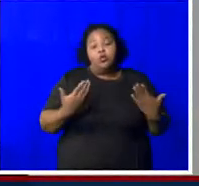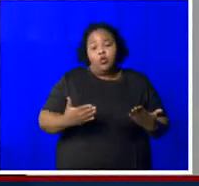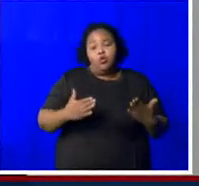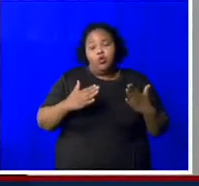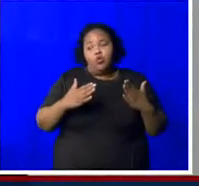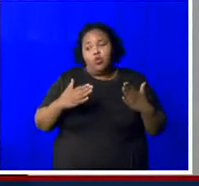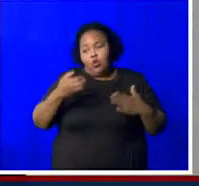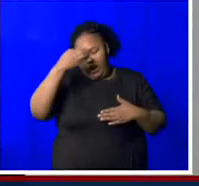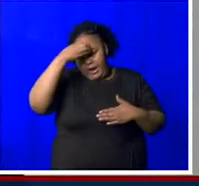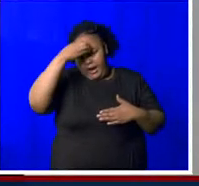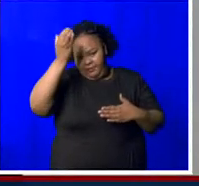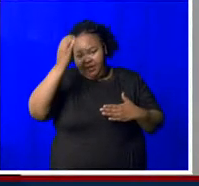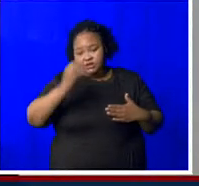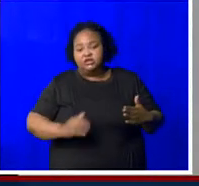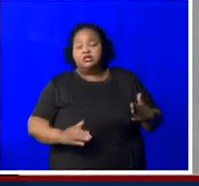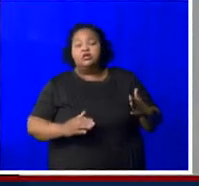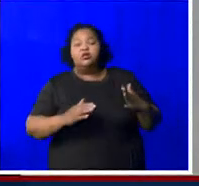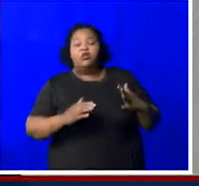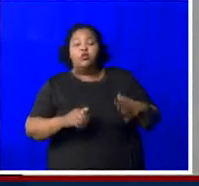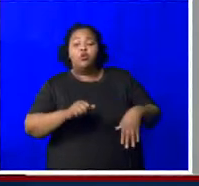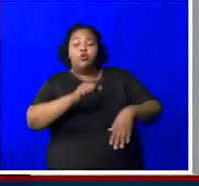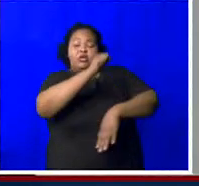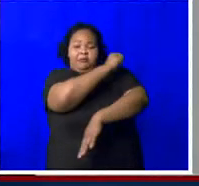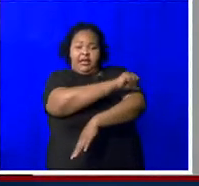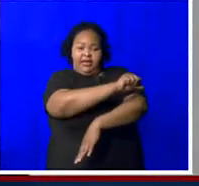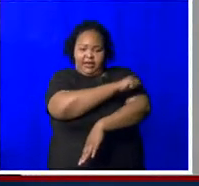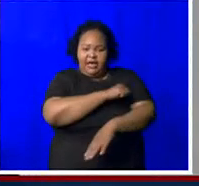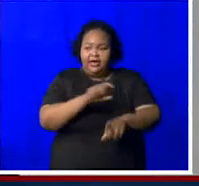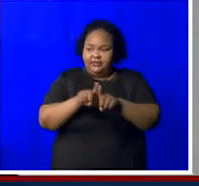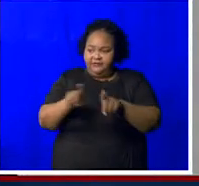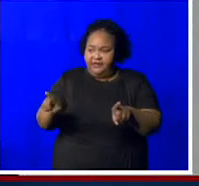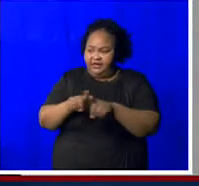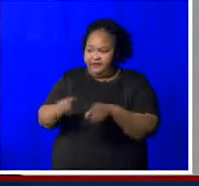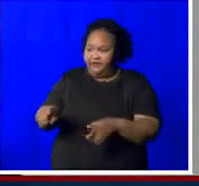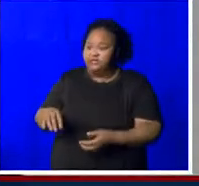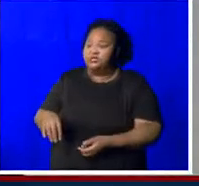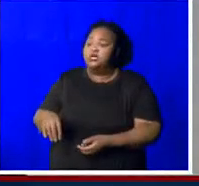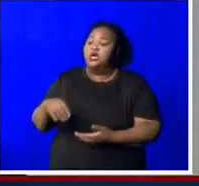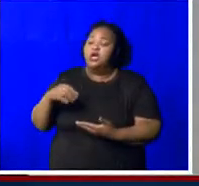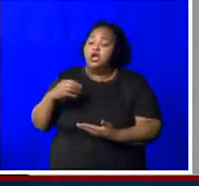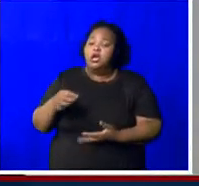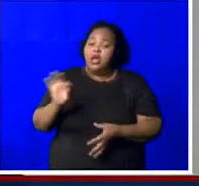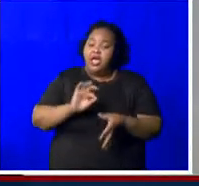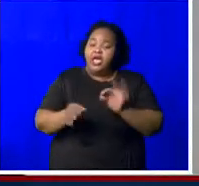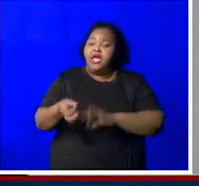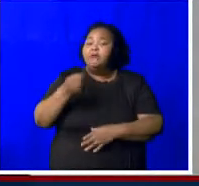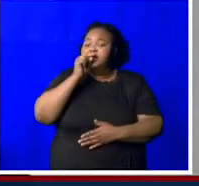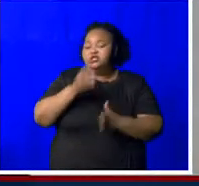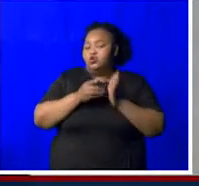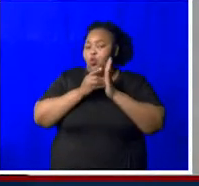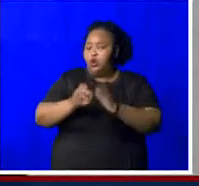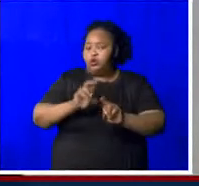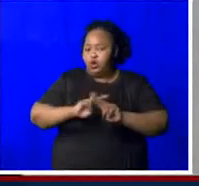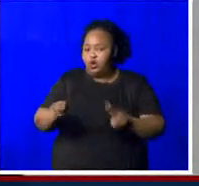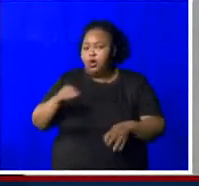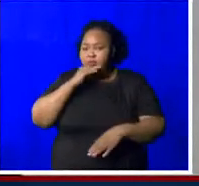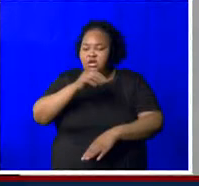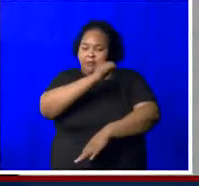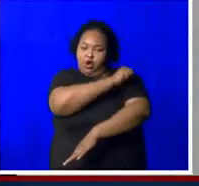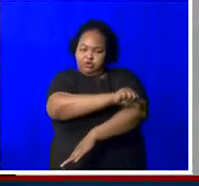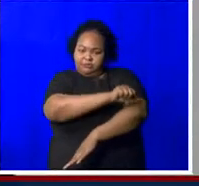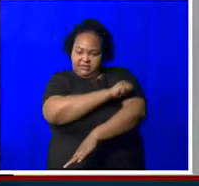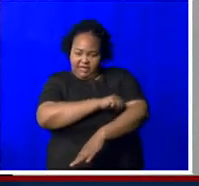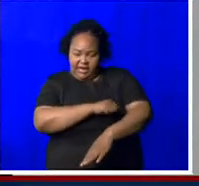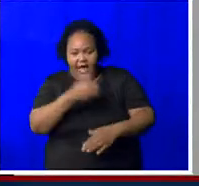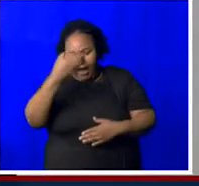so sithi ibhedlela tonke lethi sitholi imithi yato leqhamuka e-Central Medical Stores atinawo lo muthi lona we-benylin